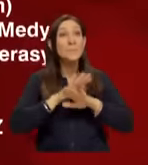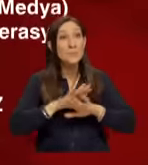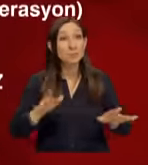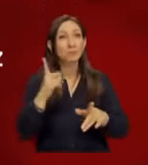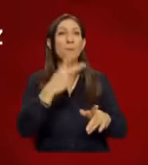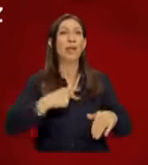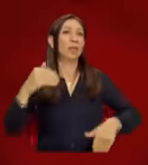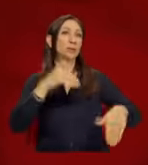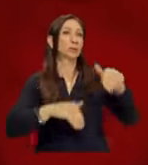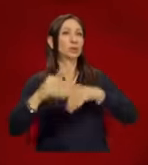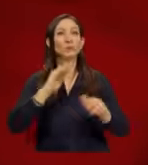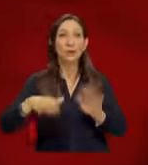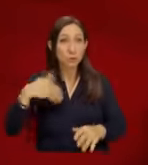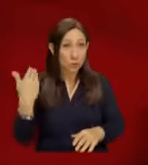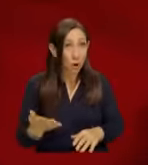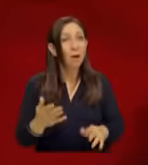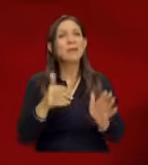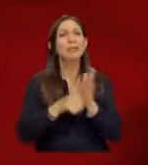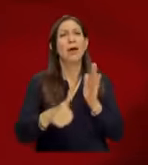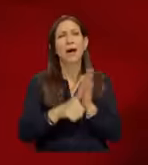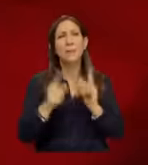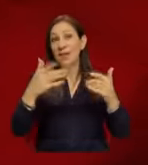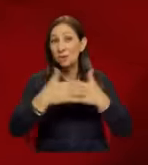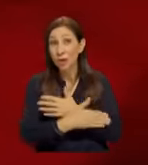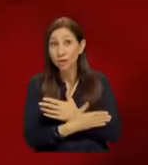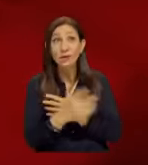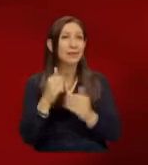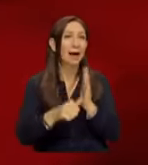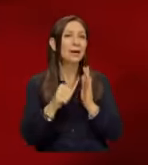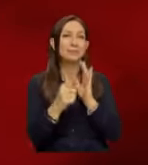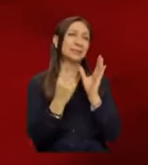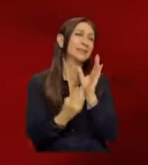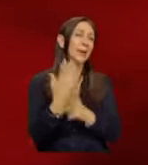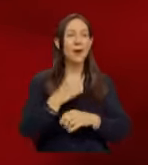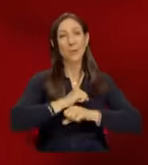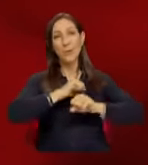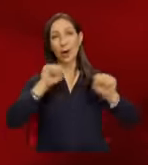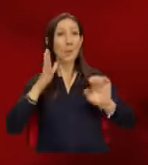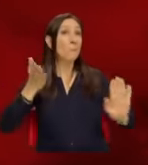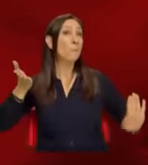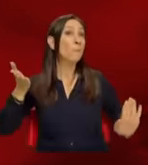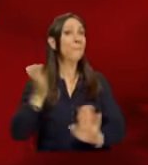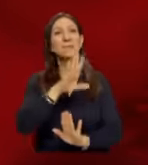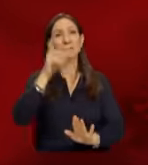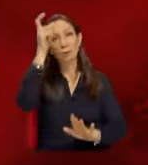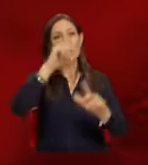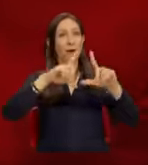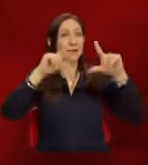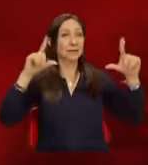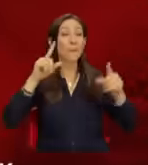bir yerel seçiminin ardından tarihi bir gece ve tarihi bir sabah uyandık. Bambaşka bir Türkiye